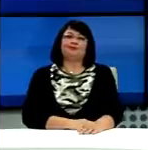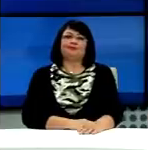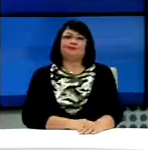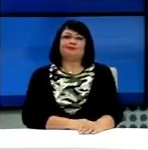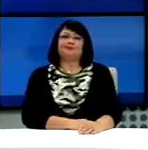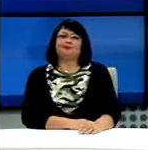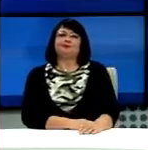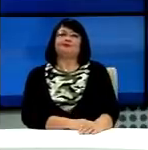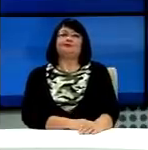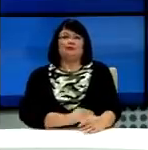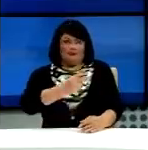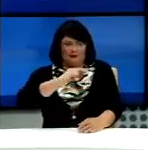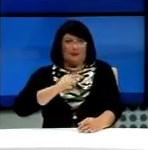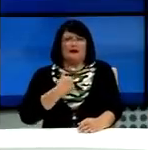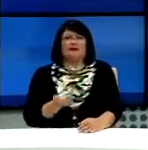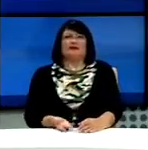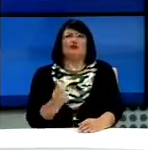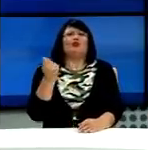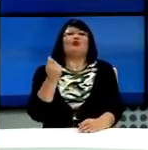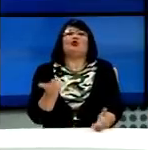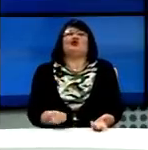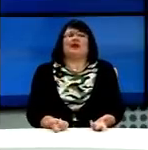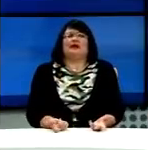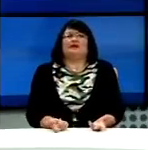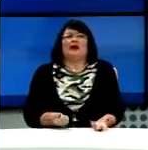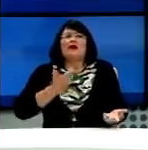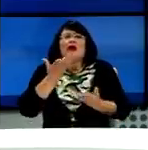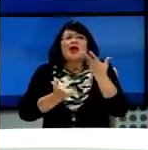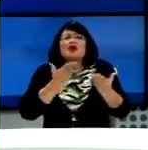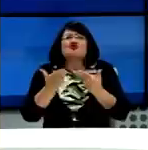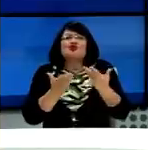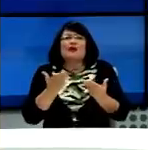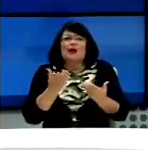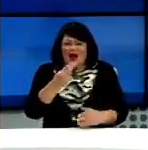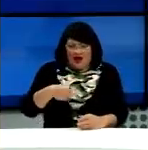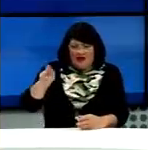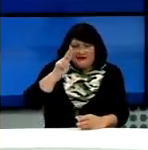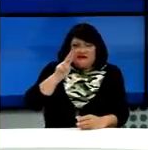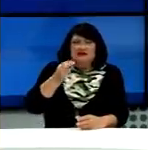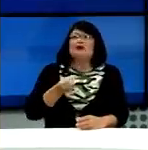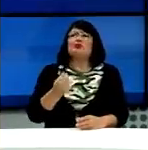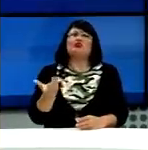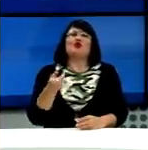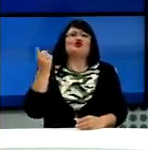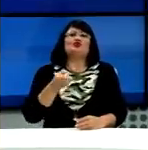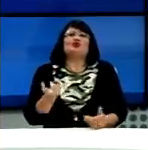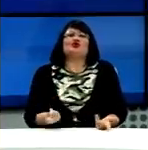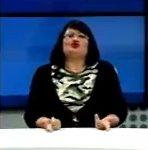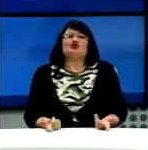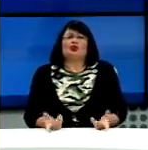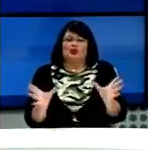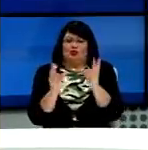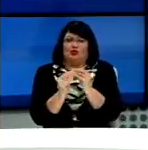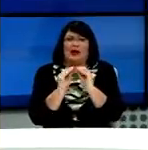Και απαντήστε, εν πάση περιπτώσει, πόσα χρήματα, πόσες δαπάνες δίνετε, αυξάνετε και πόσο τις αυξάνετε τις δαπάνες, συνολικά, για